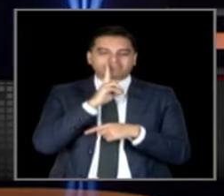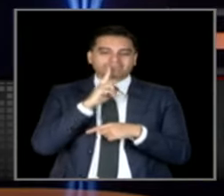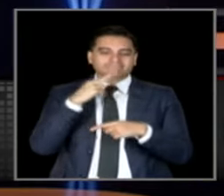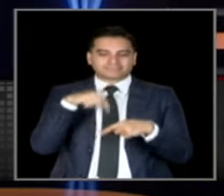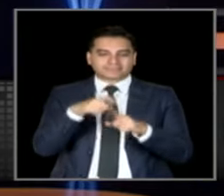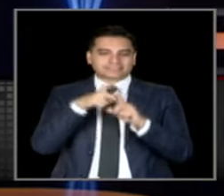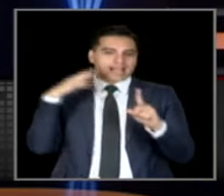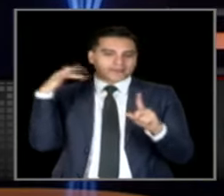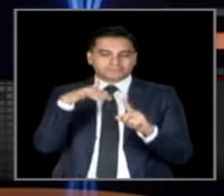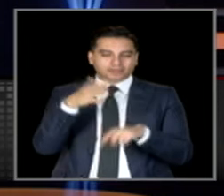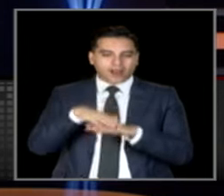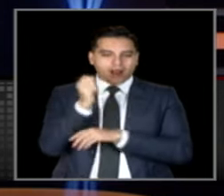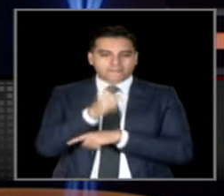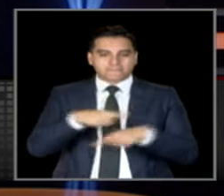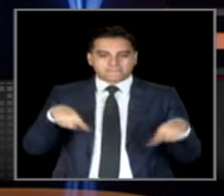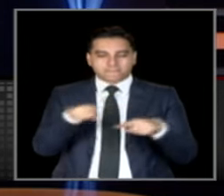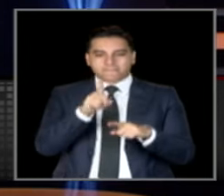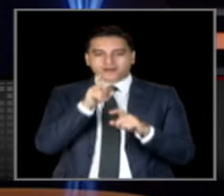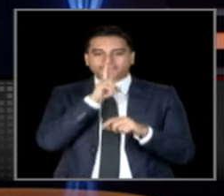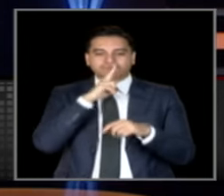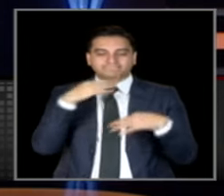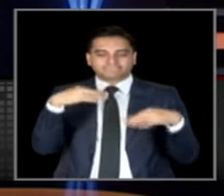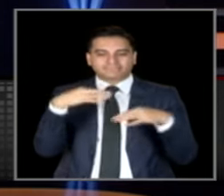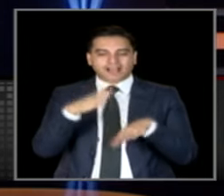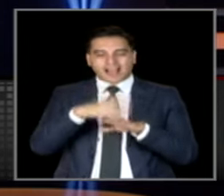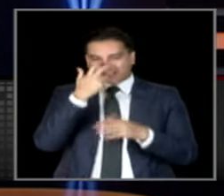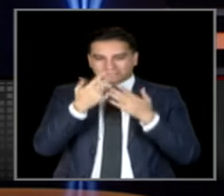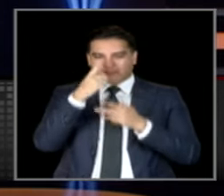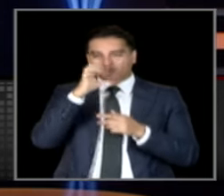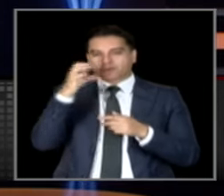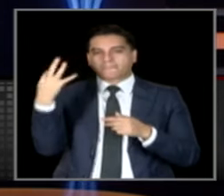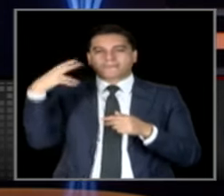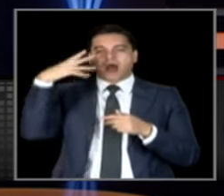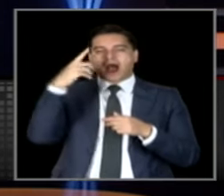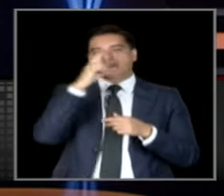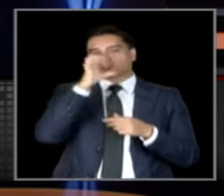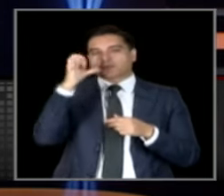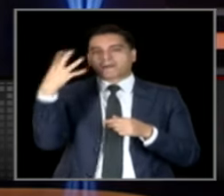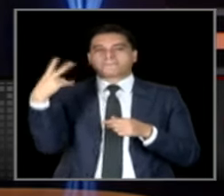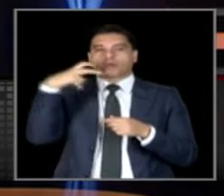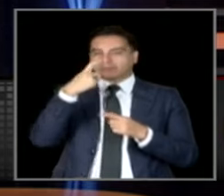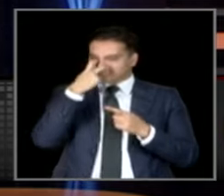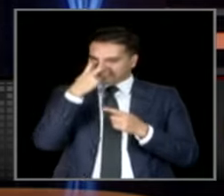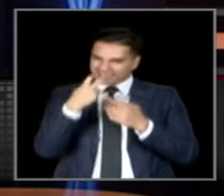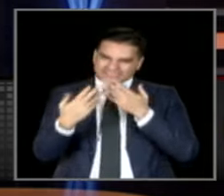موقع تراث عالمي لليونسكو من 1984،